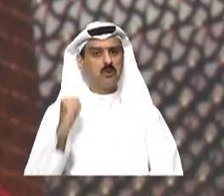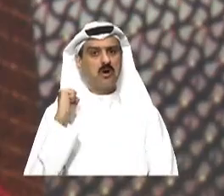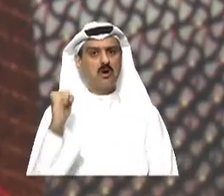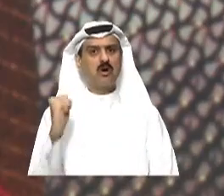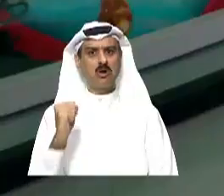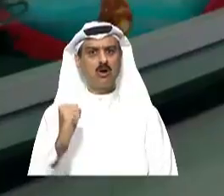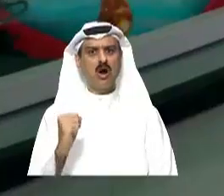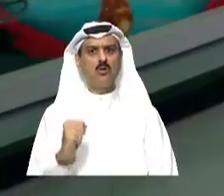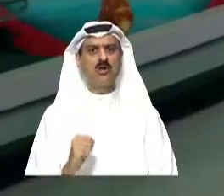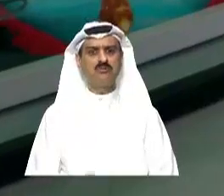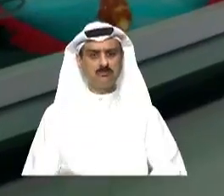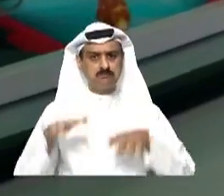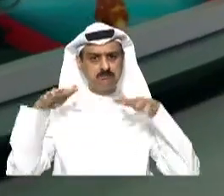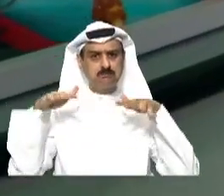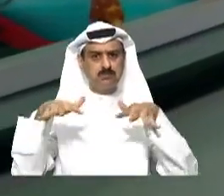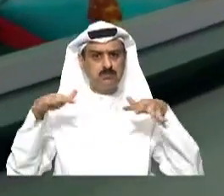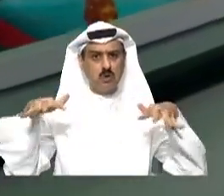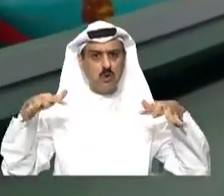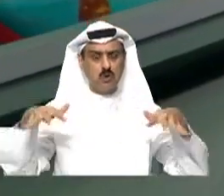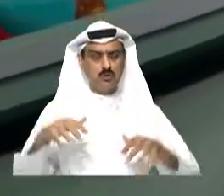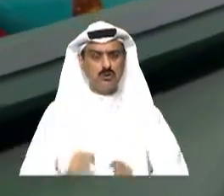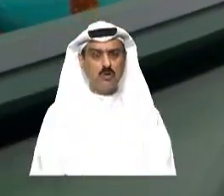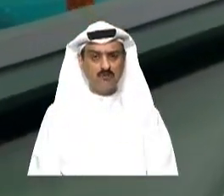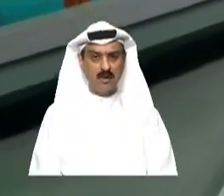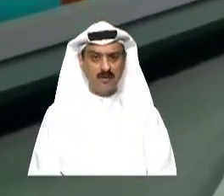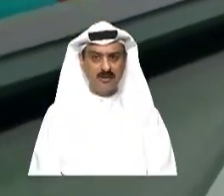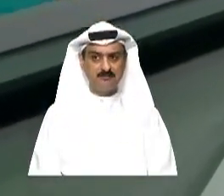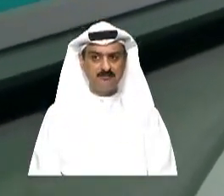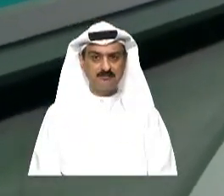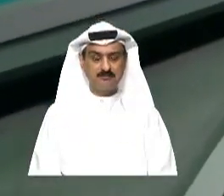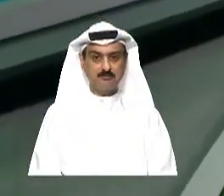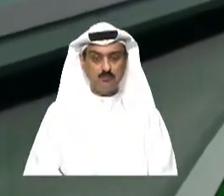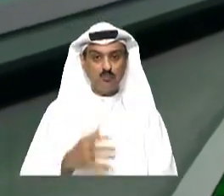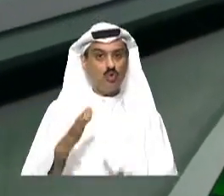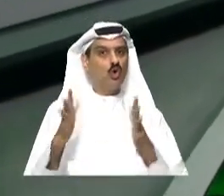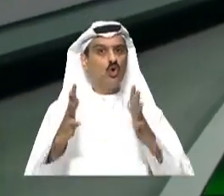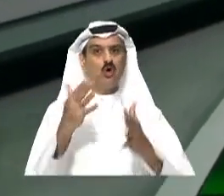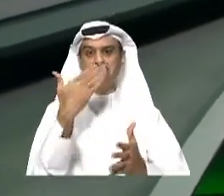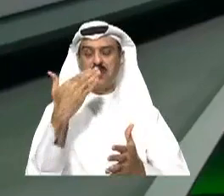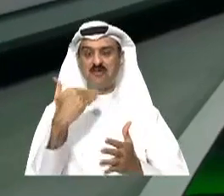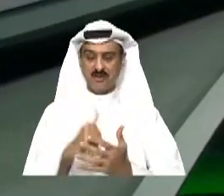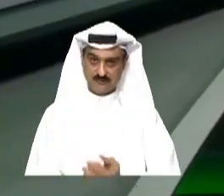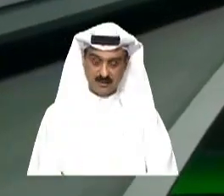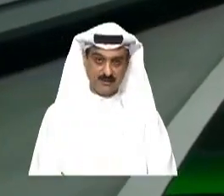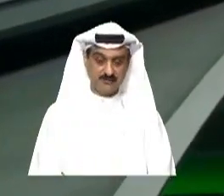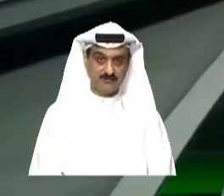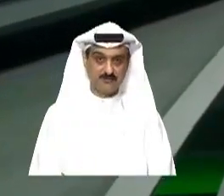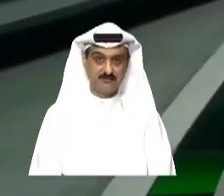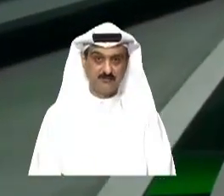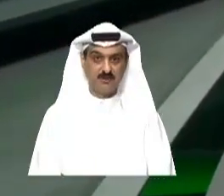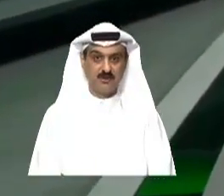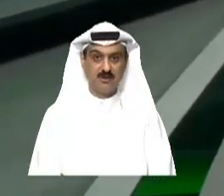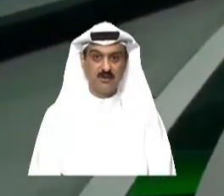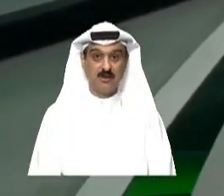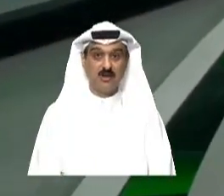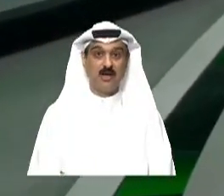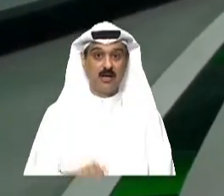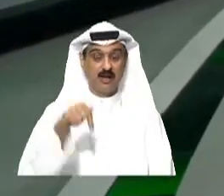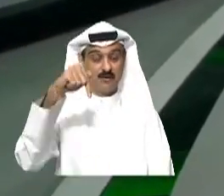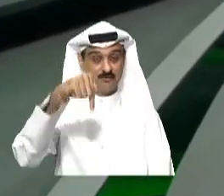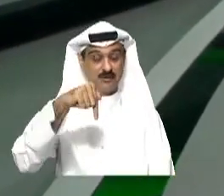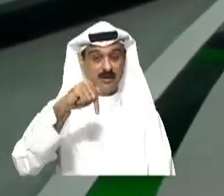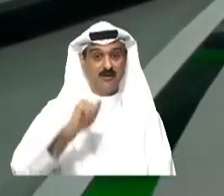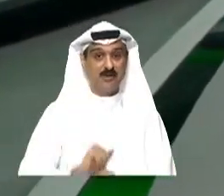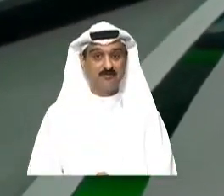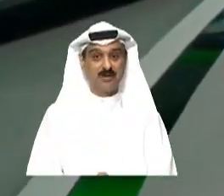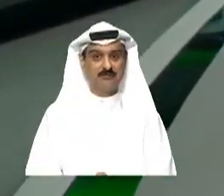الشراسة بالشراسة الكروية صح التعبير، عدم الخوف طبعا. ياسر شهران نتمنى له السلامة اللهم من